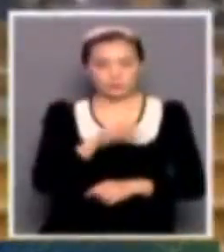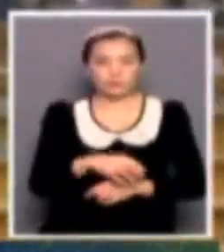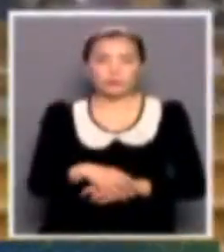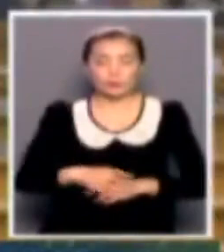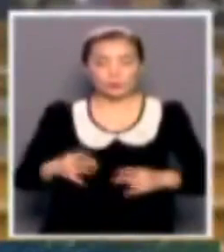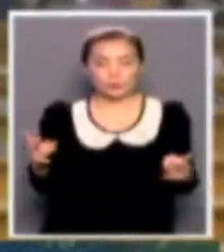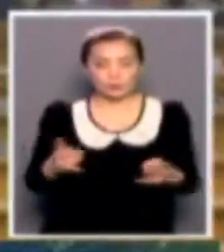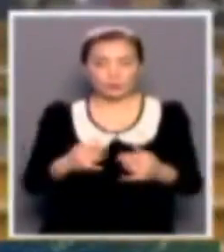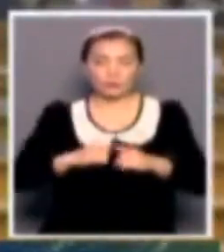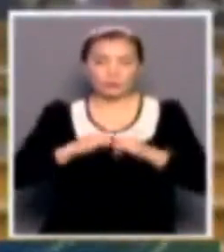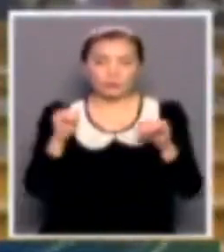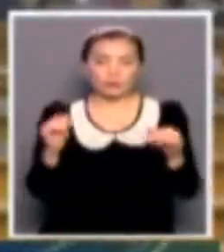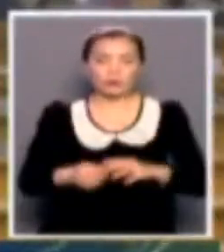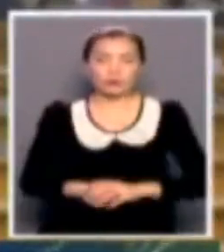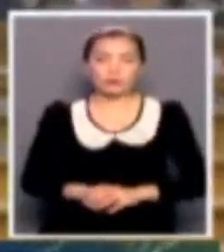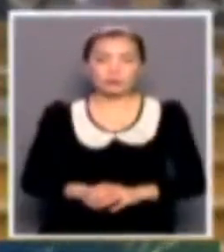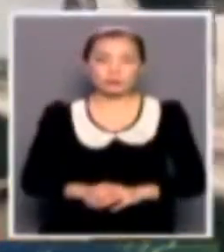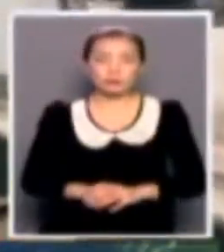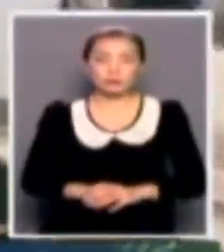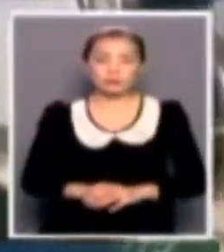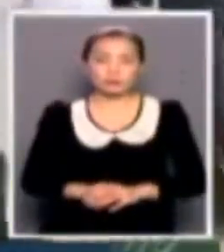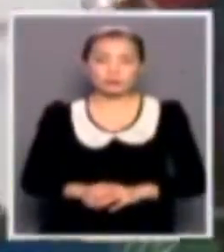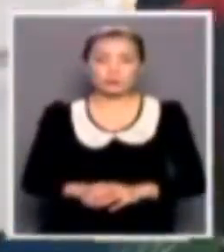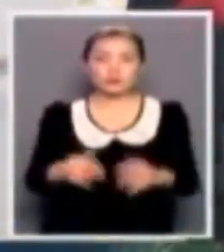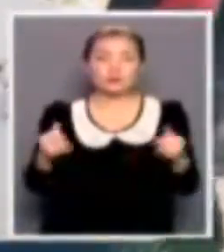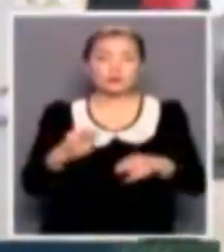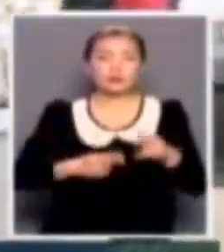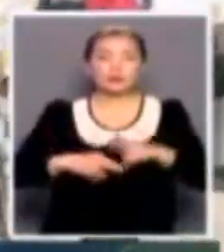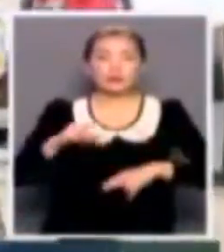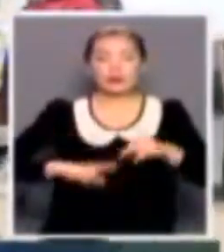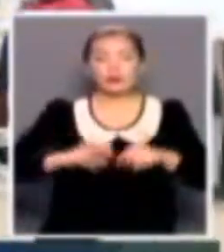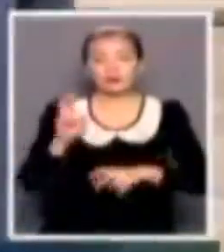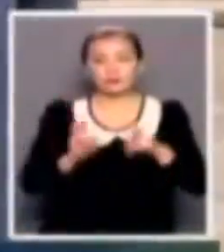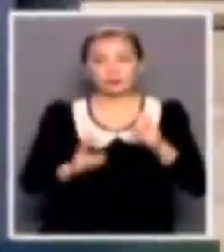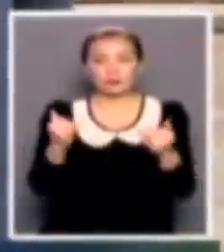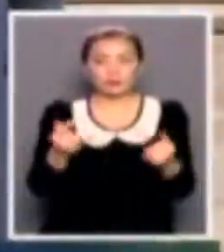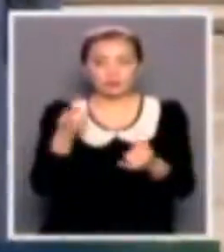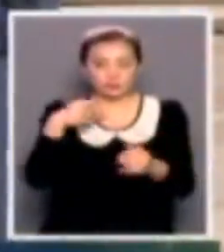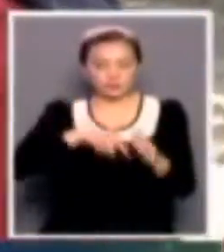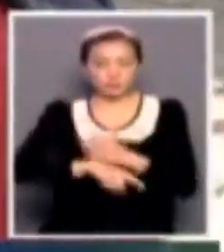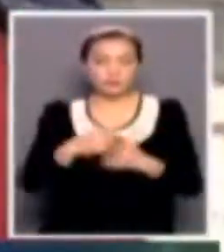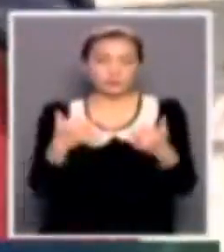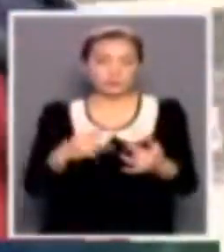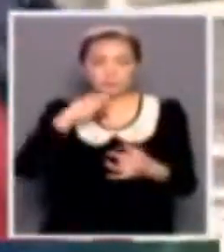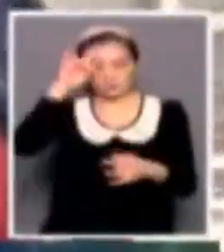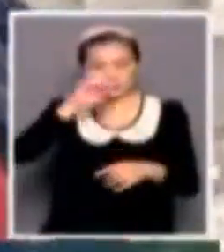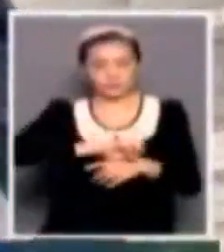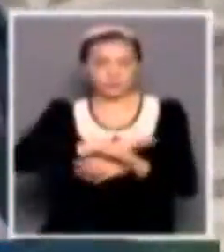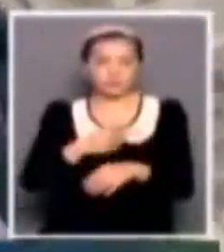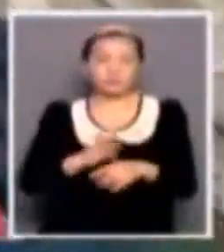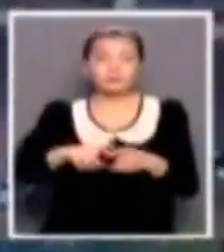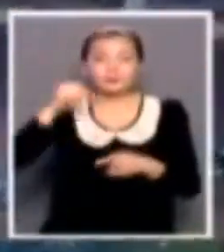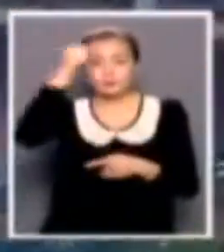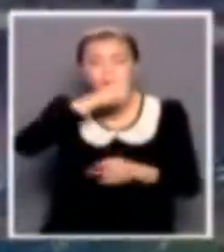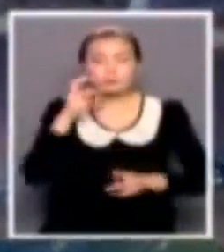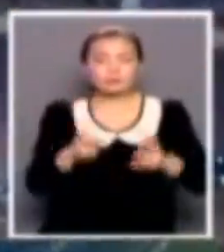болып тұрады. Әрбір 3 ай сайын. Бүгінде металл құрылымдарын шығаратын цех тек ішкі нарық сұранысын өтеп отыр. Ал келер